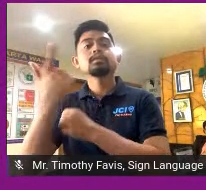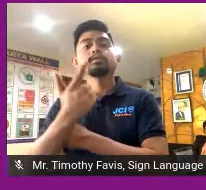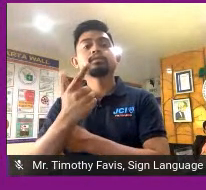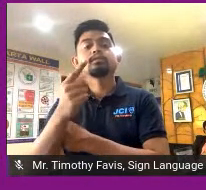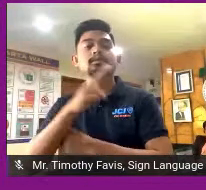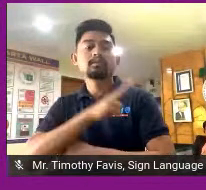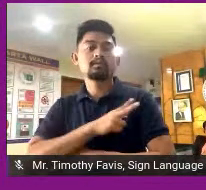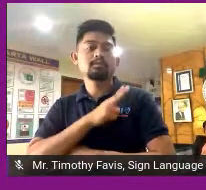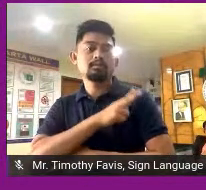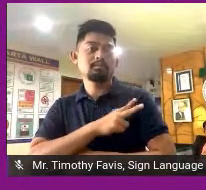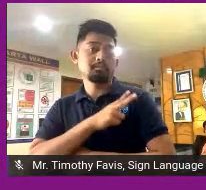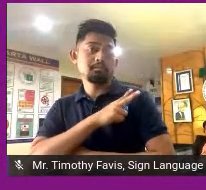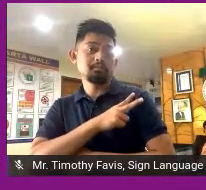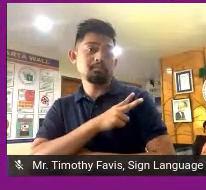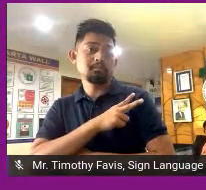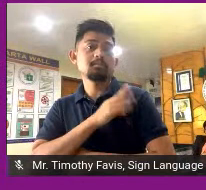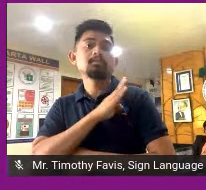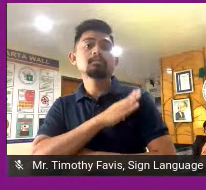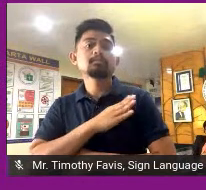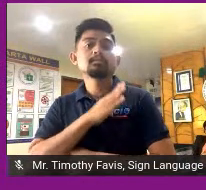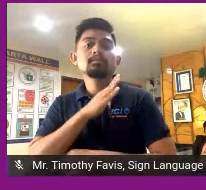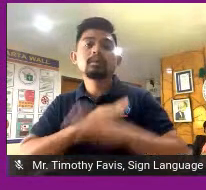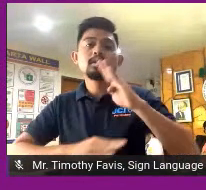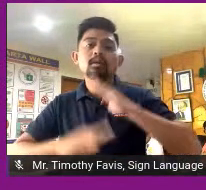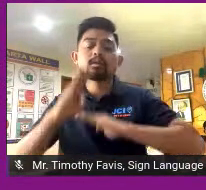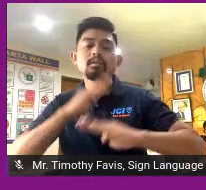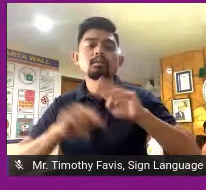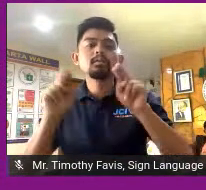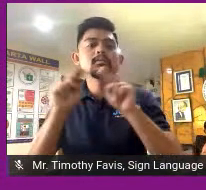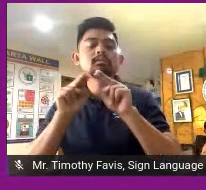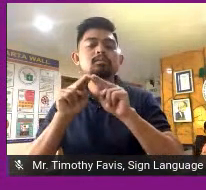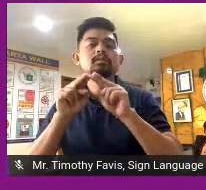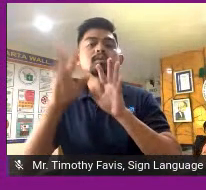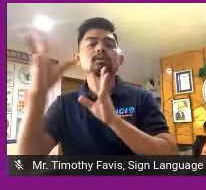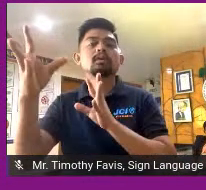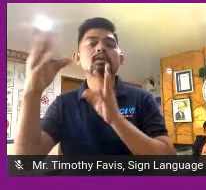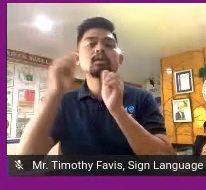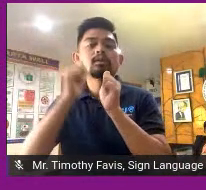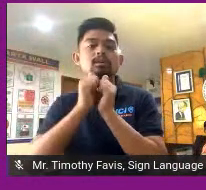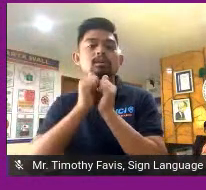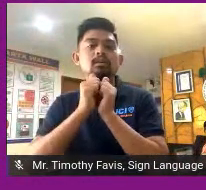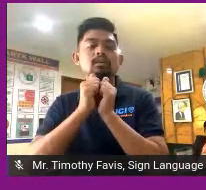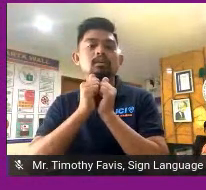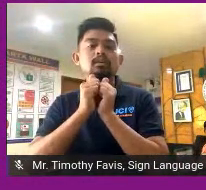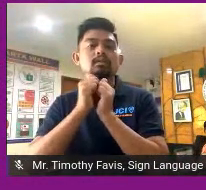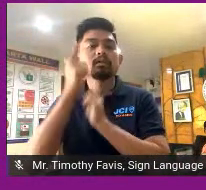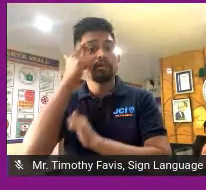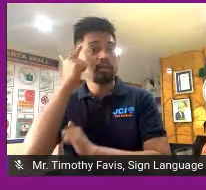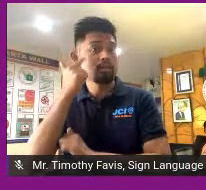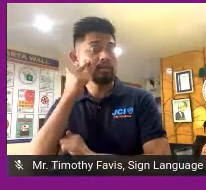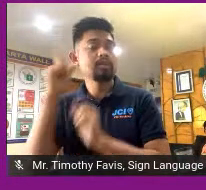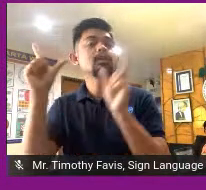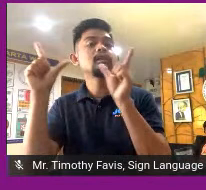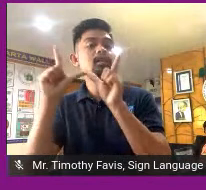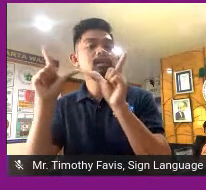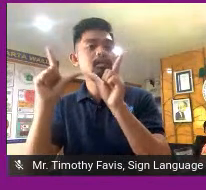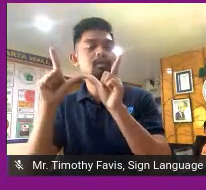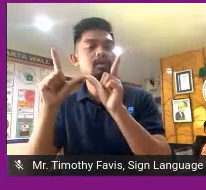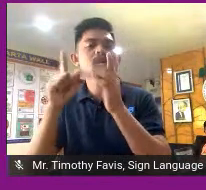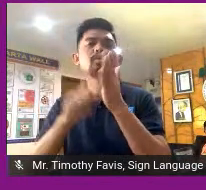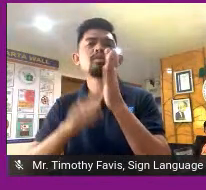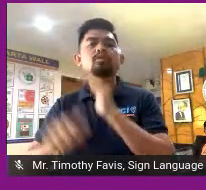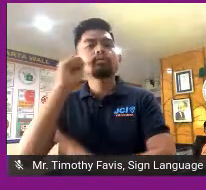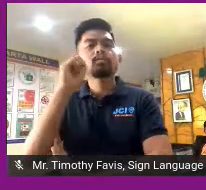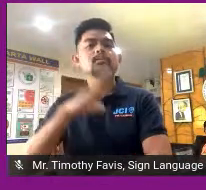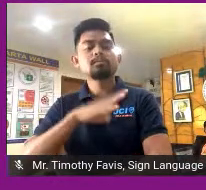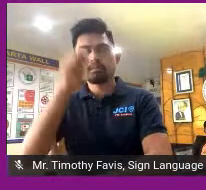and behavioral norms attached to gender levels of what is feminine and what is masculine